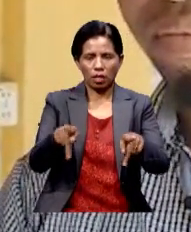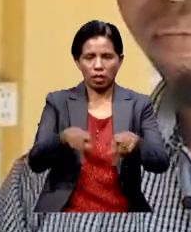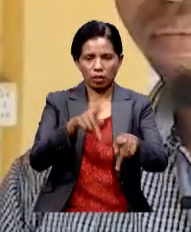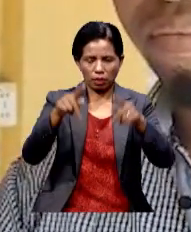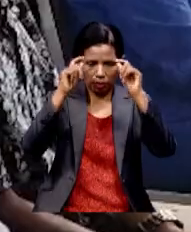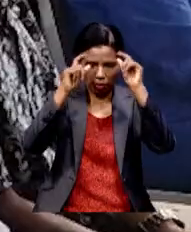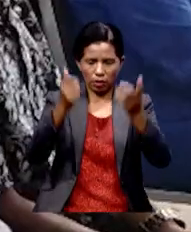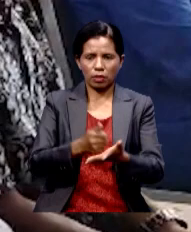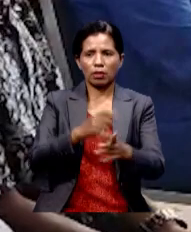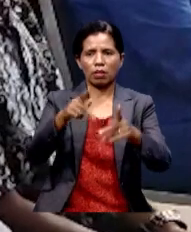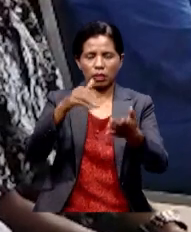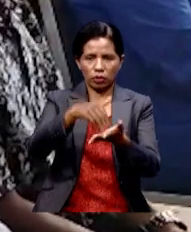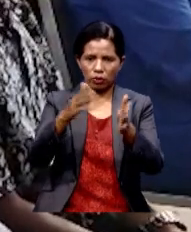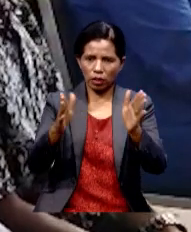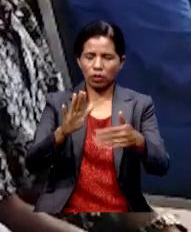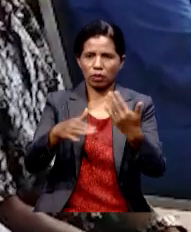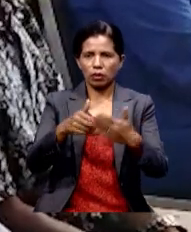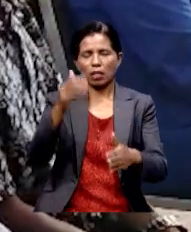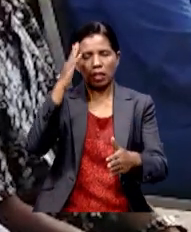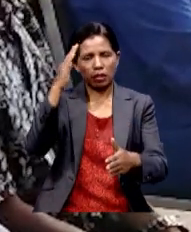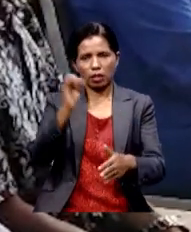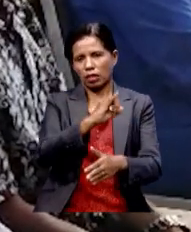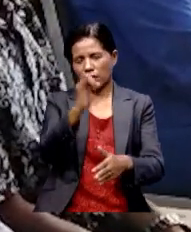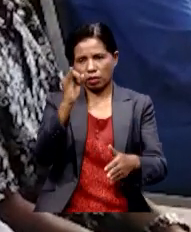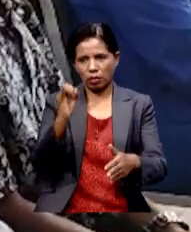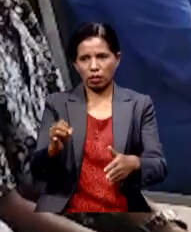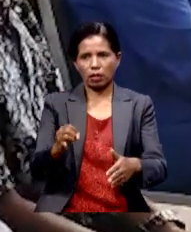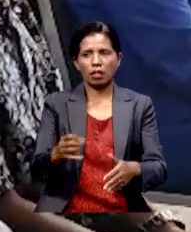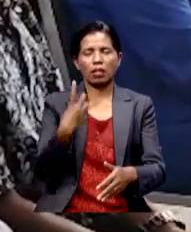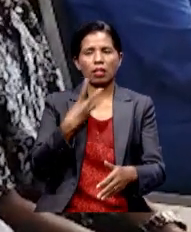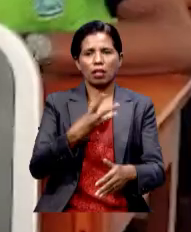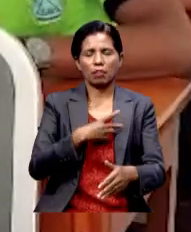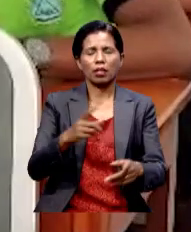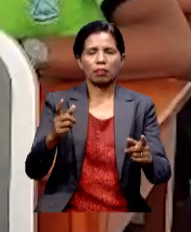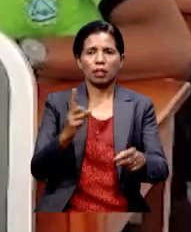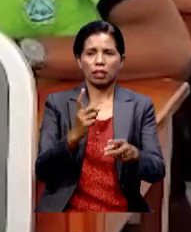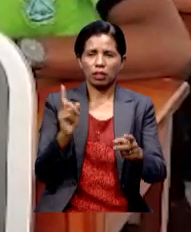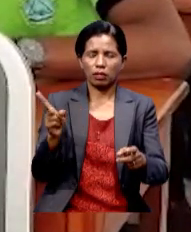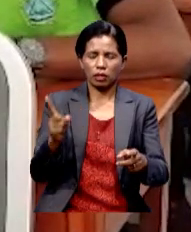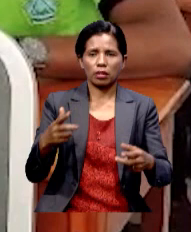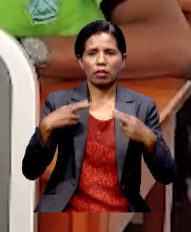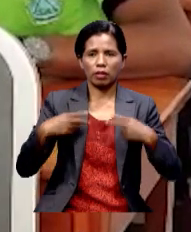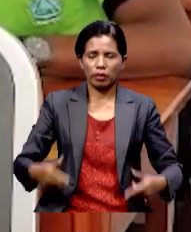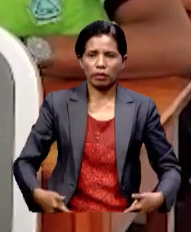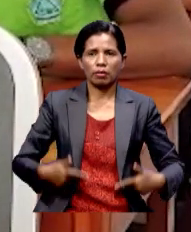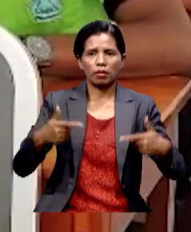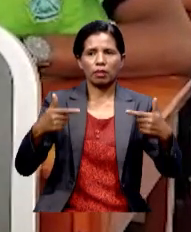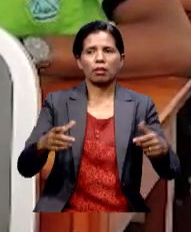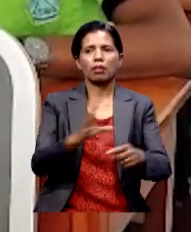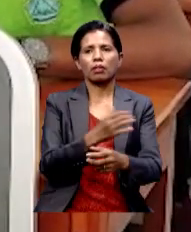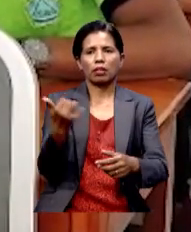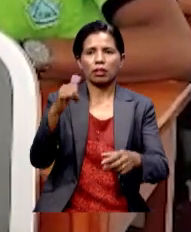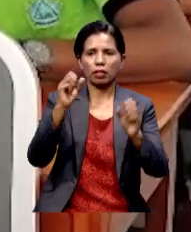maluco estudante Sira, atuatene identifica condições na bemaca ameaça vida, lhe liu causa emergência Sira, onde Sira